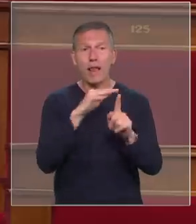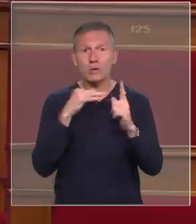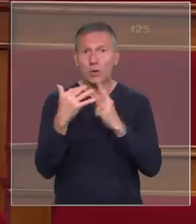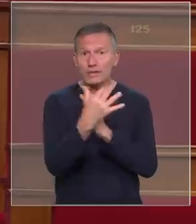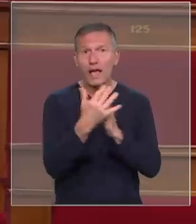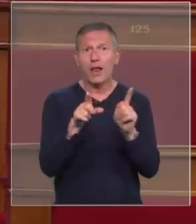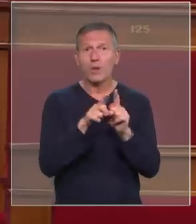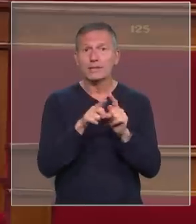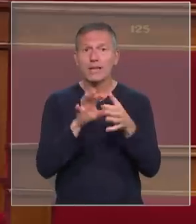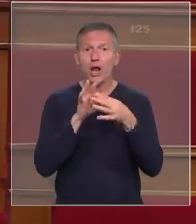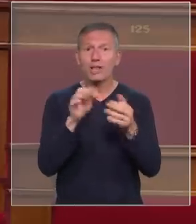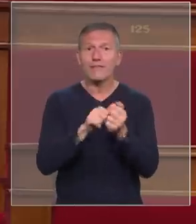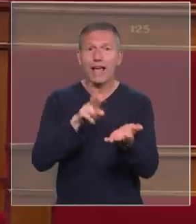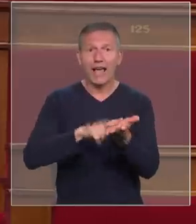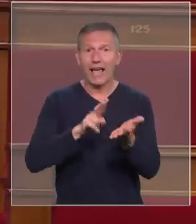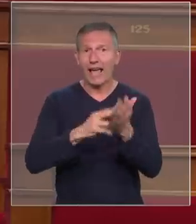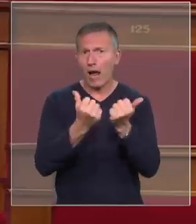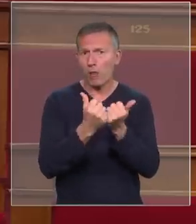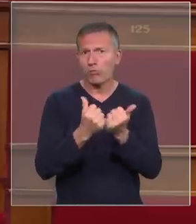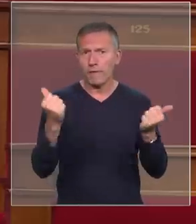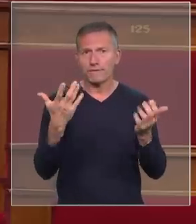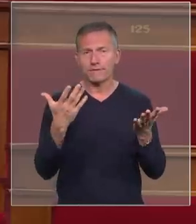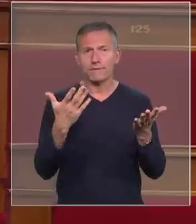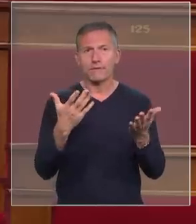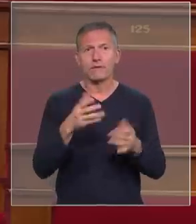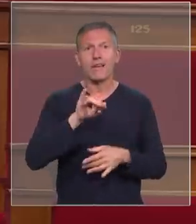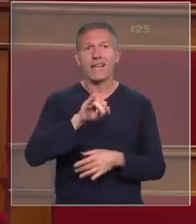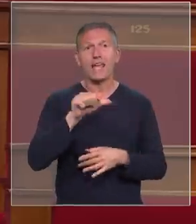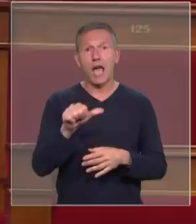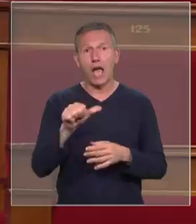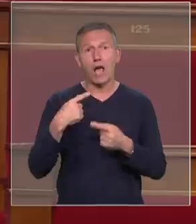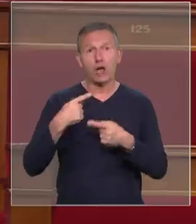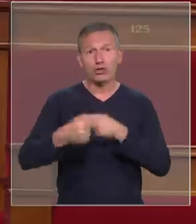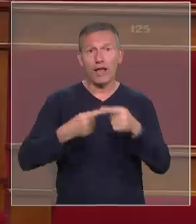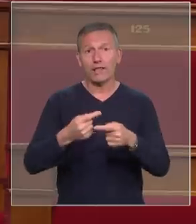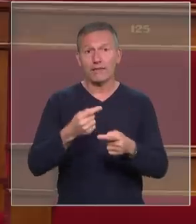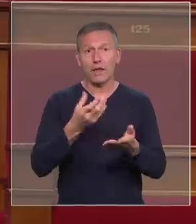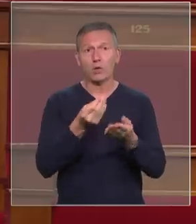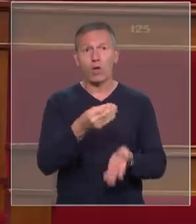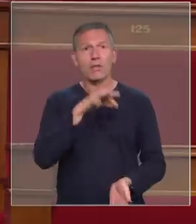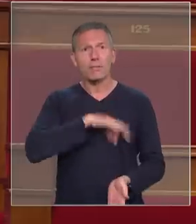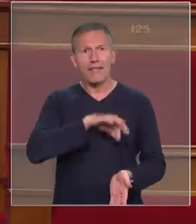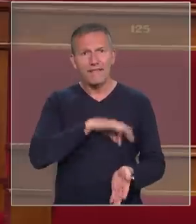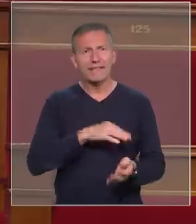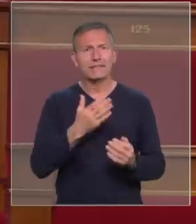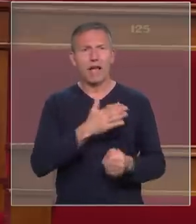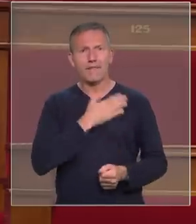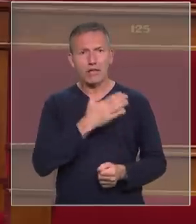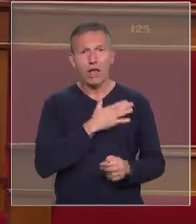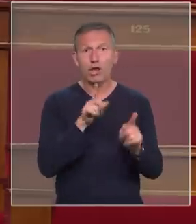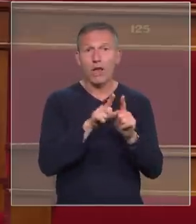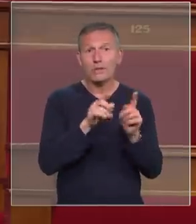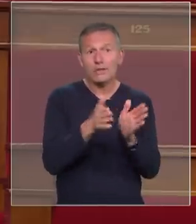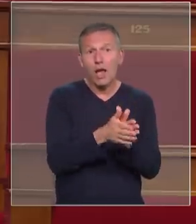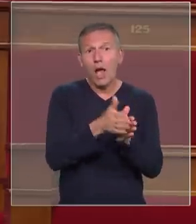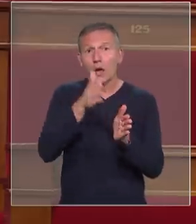notre rapport au réel. Si l'essor de l'intelligence artificielle générative présente des effets bénéfiques et vertueux, elle constitue